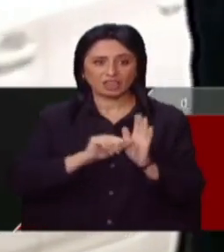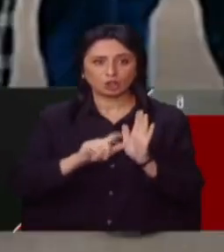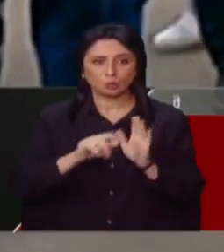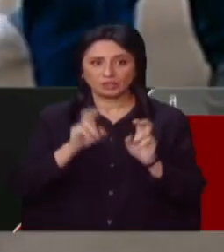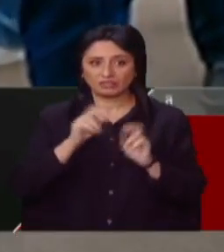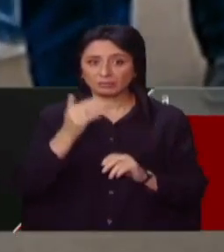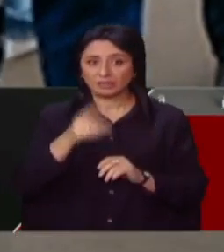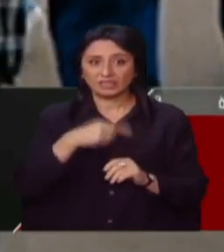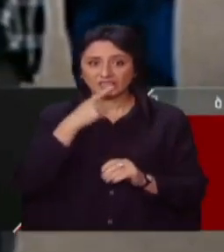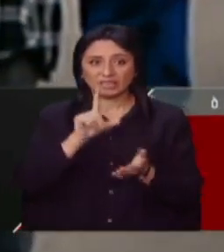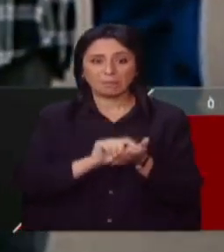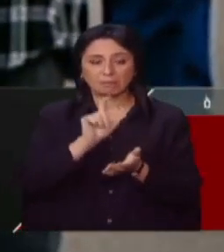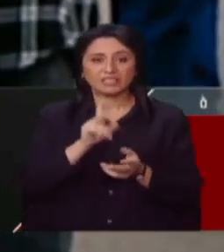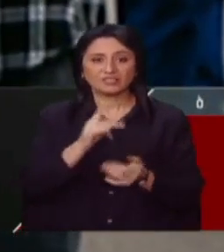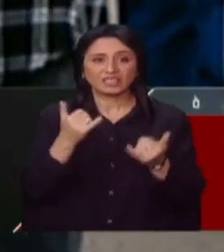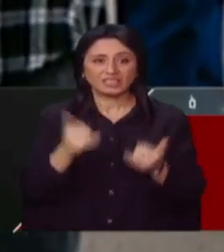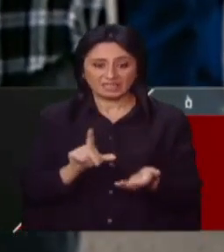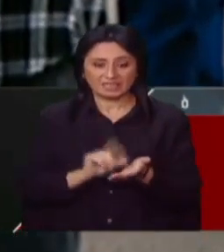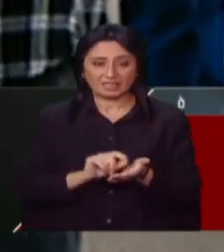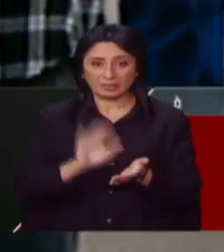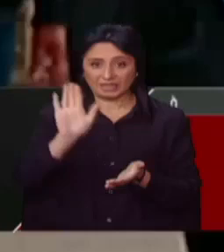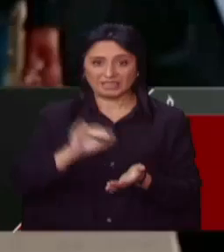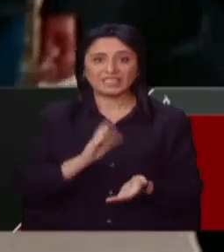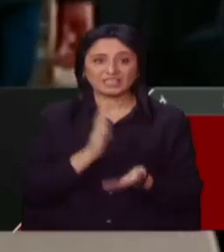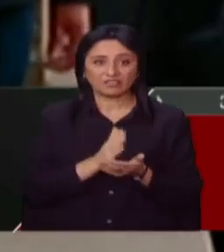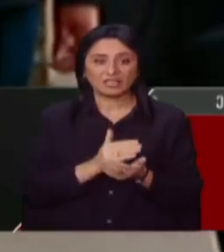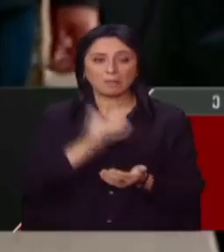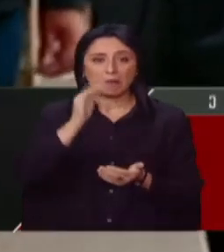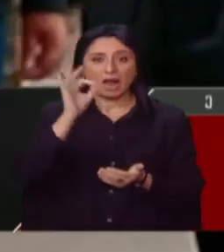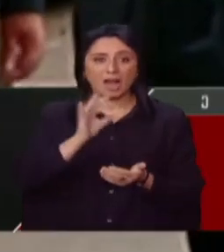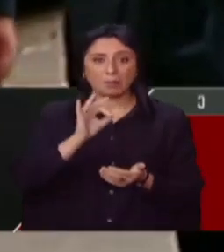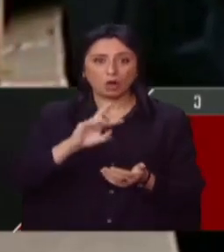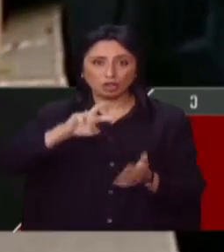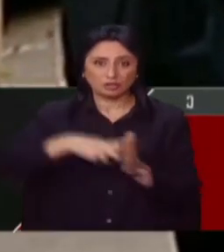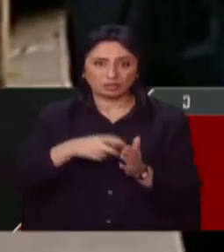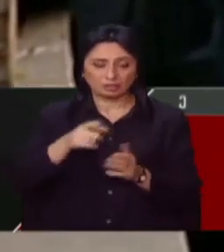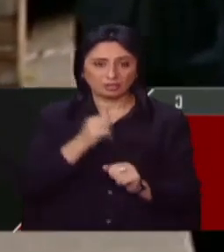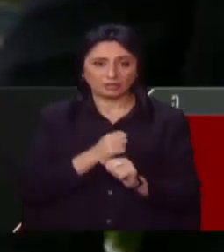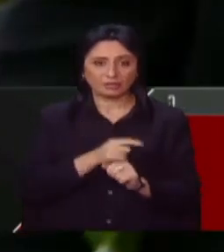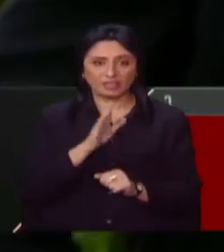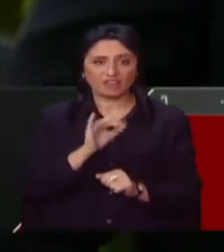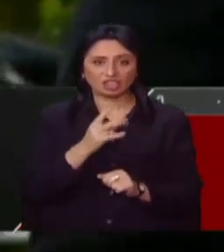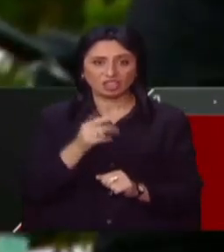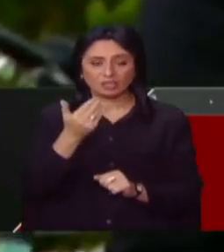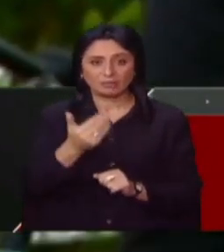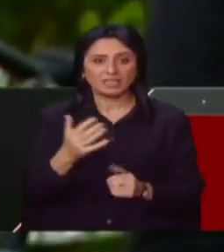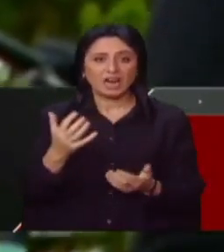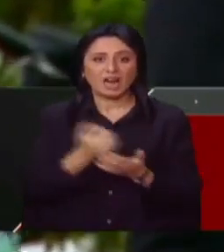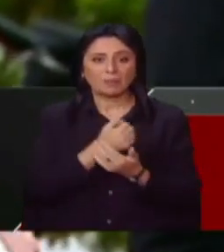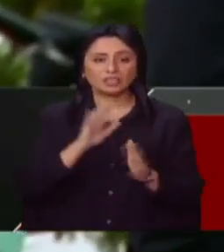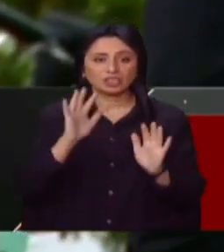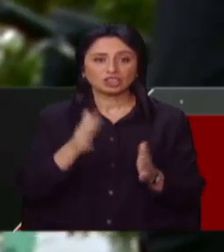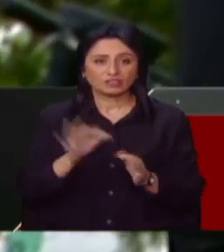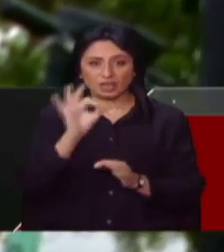სუბსიდირება. მისივე თქმით, პენსიონერებს ვინც დღეს საპენსიო სესხით სარგებლობს, მაღალი პროცენტის გადახდა უწევთ, რაც ვაშაძის თქმით, მათი გამარჯვების